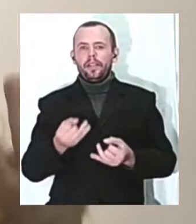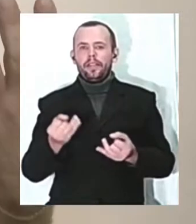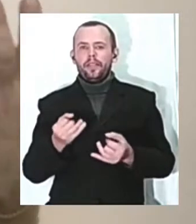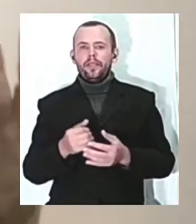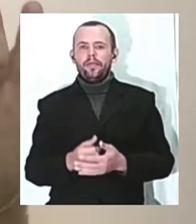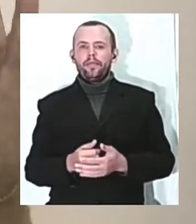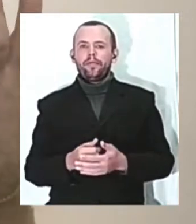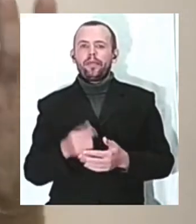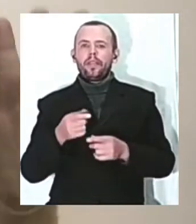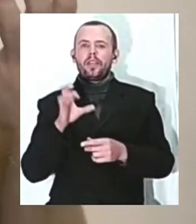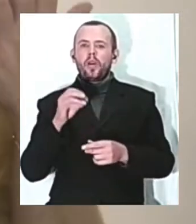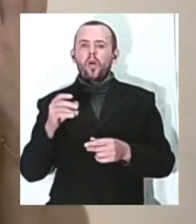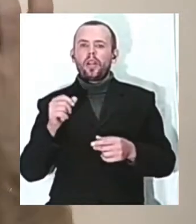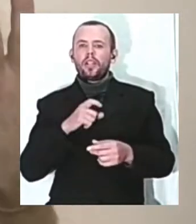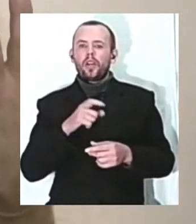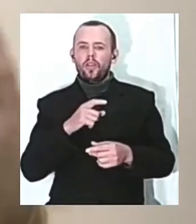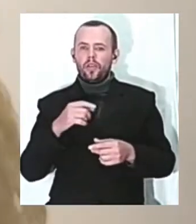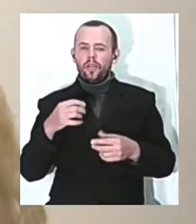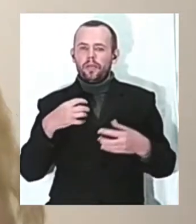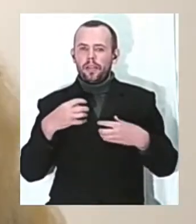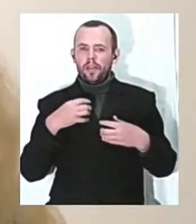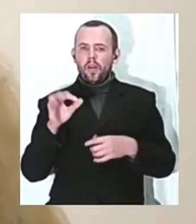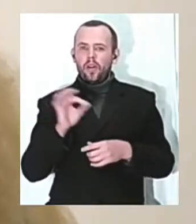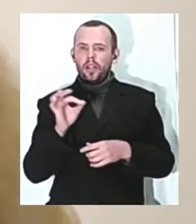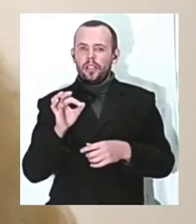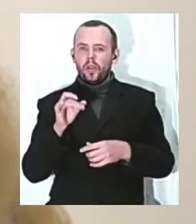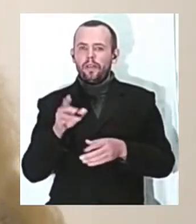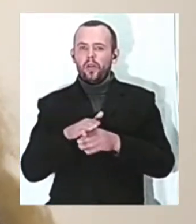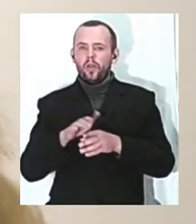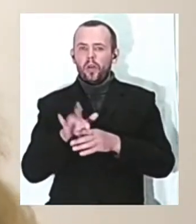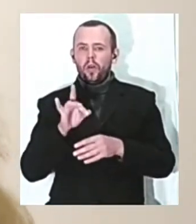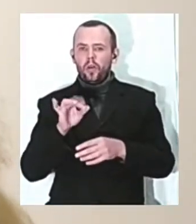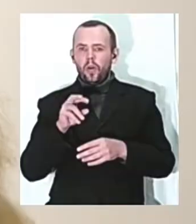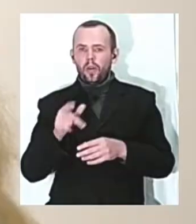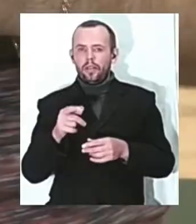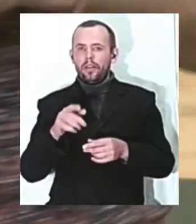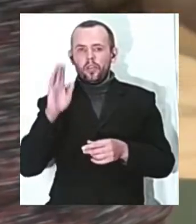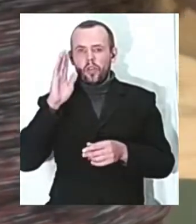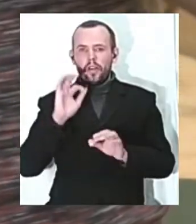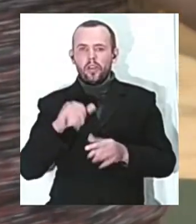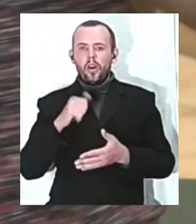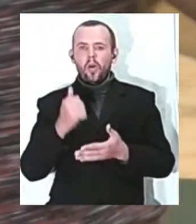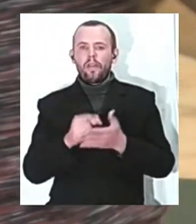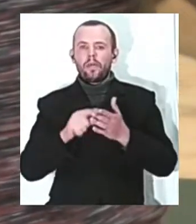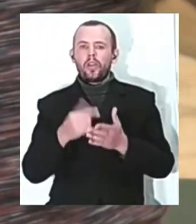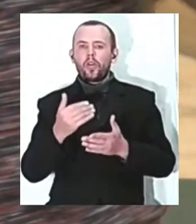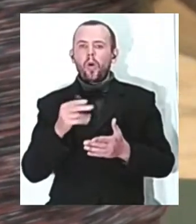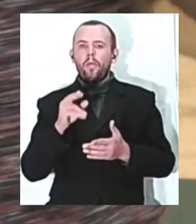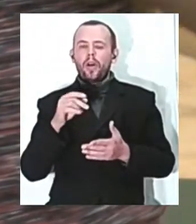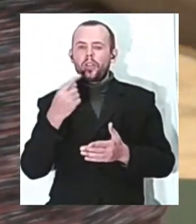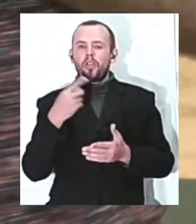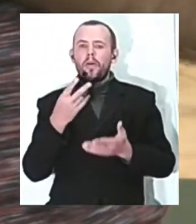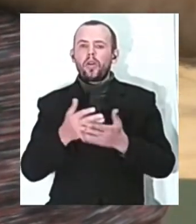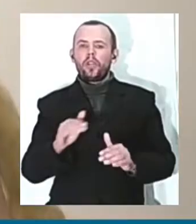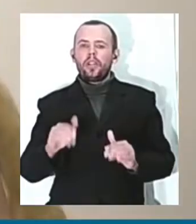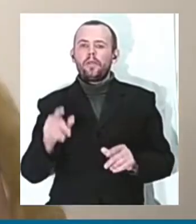театру опери та балету Олександр Стрюк виконує роль боязливого льва. Чоловік каже, головна мета його персонажу – показати дітям, що за умов роботи над собою